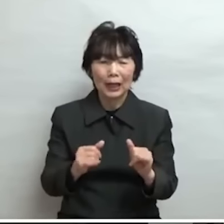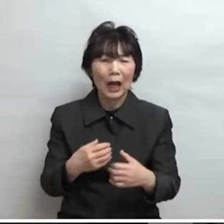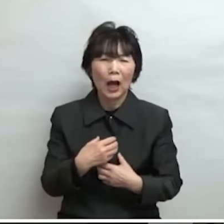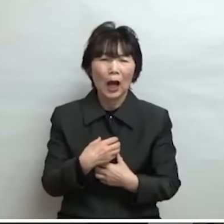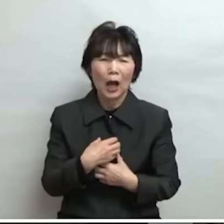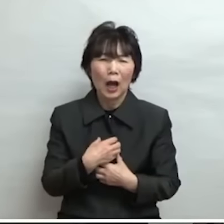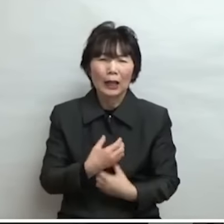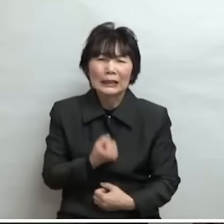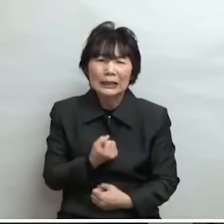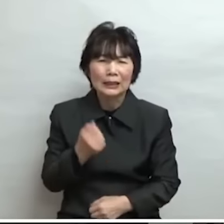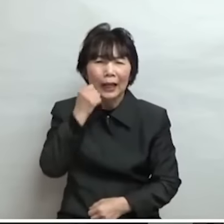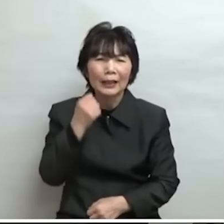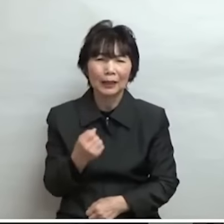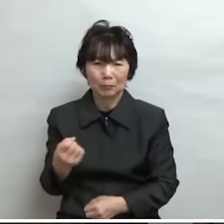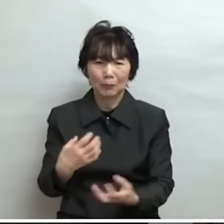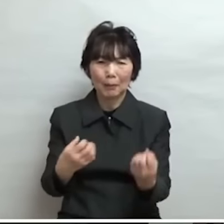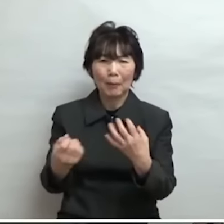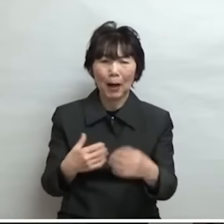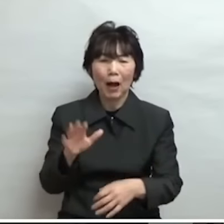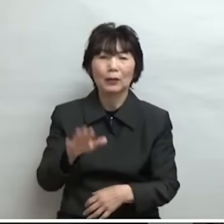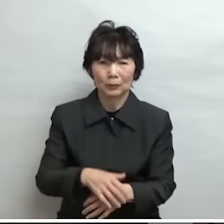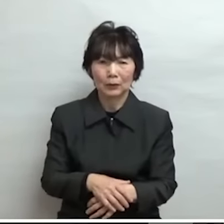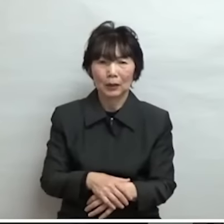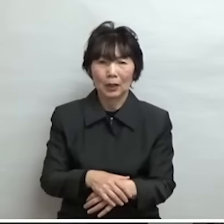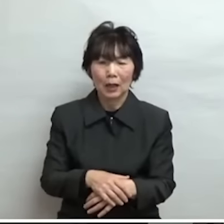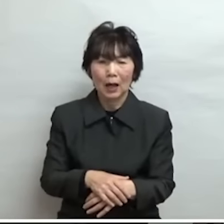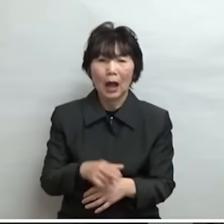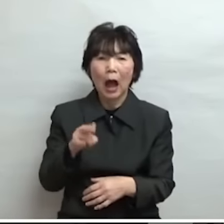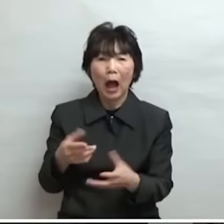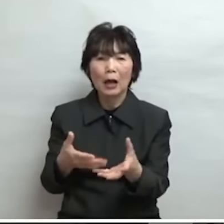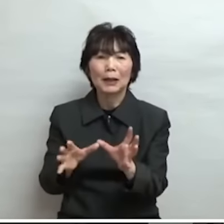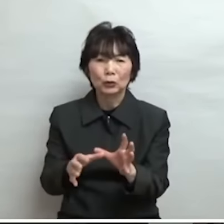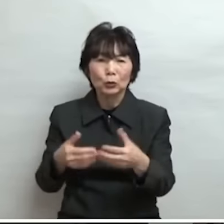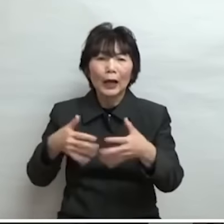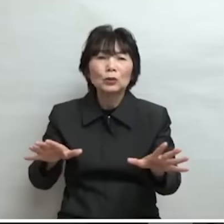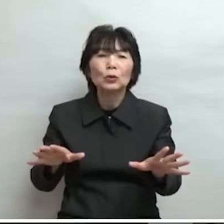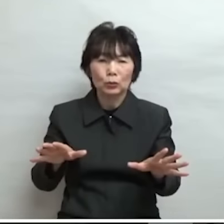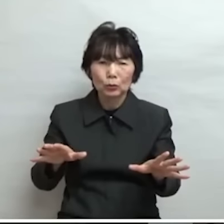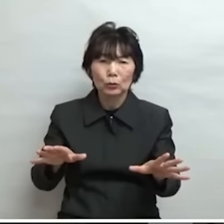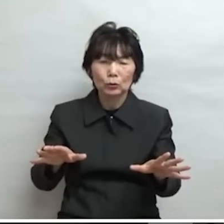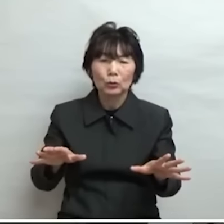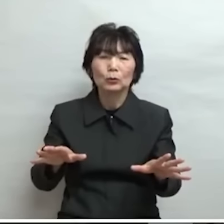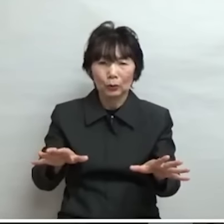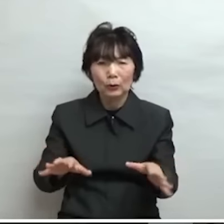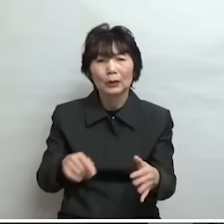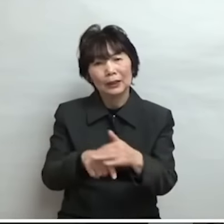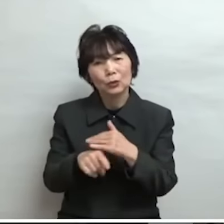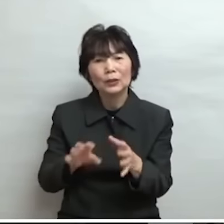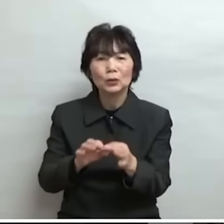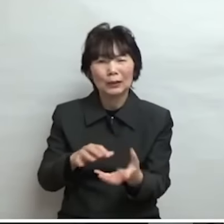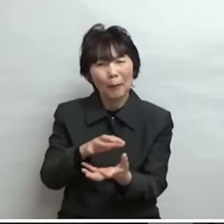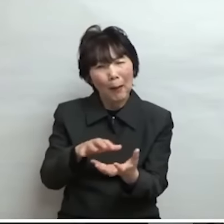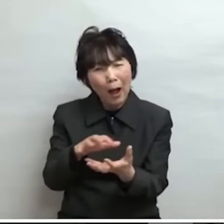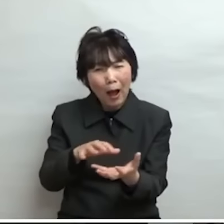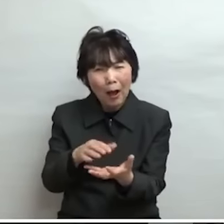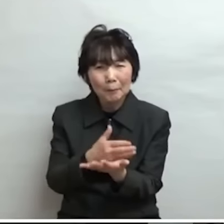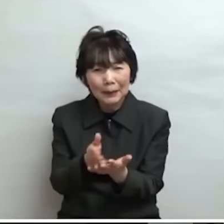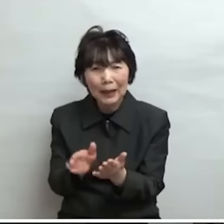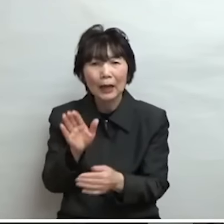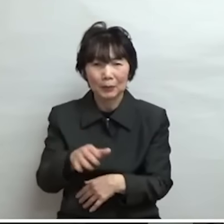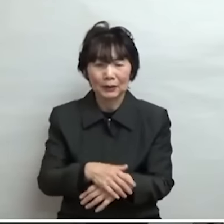ると、まあ、派閥を解消するという議論は、ね、いろんなことがごっちゃになっているんで、理論的に言うといろいろおかしなところもあるかもしれないけ